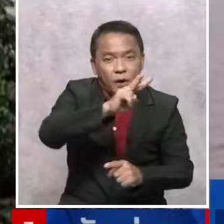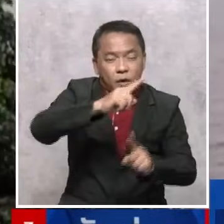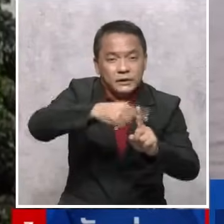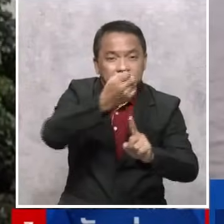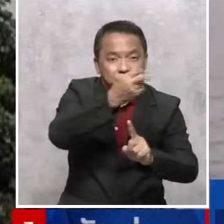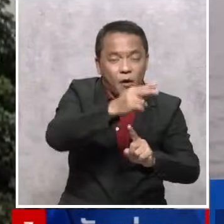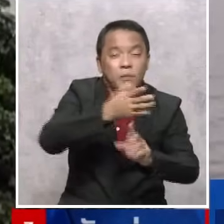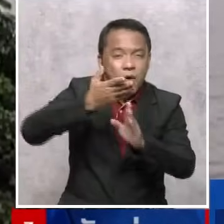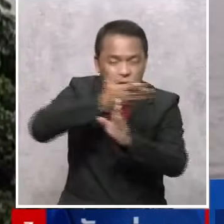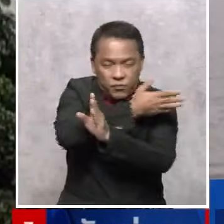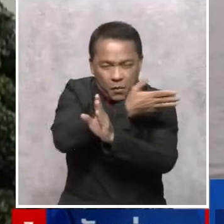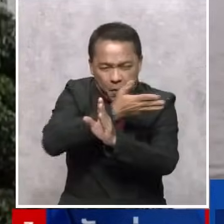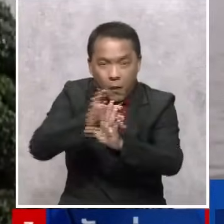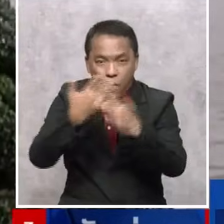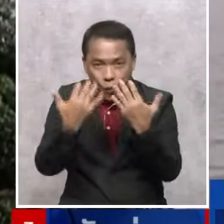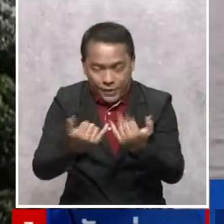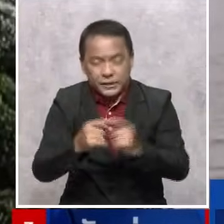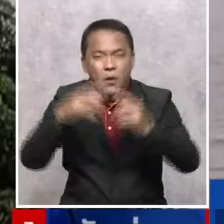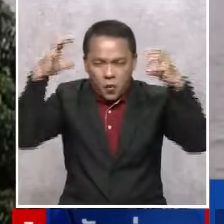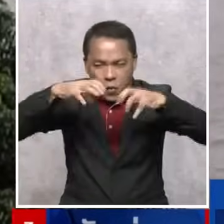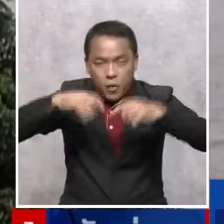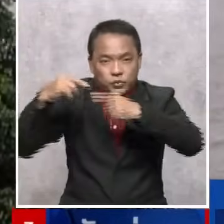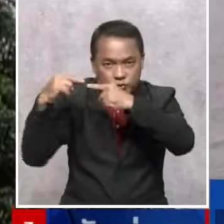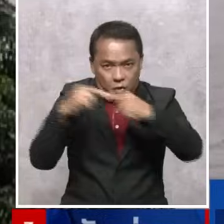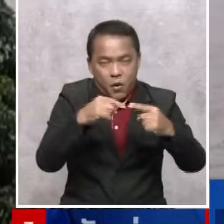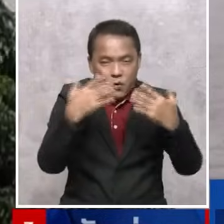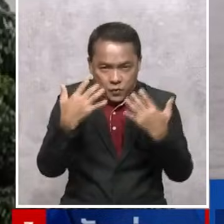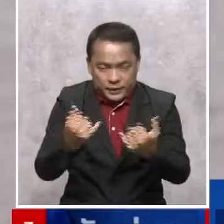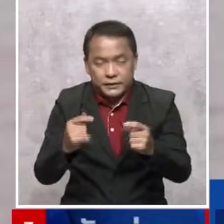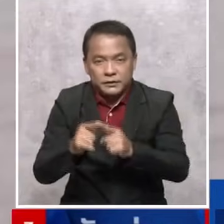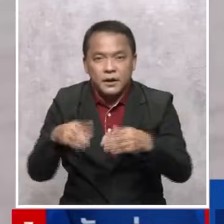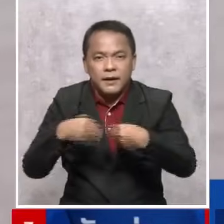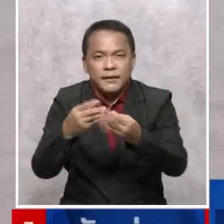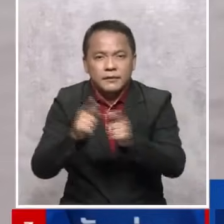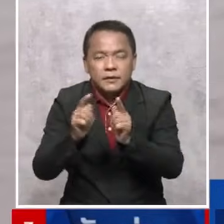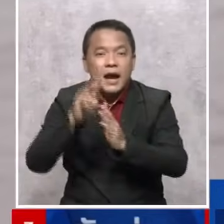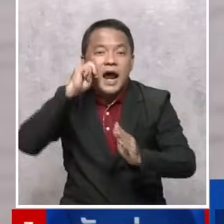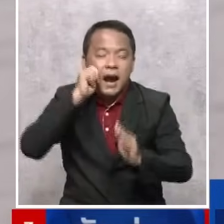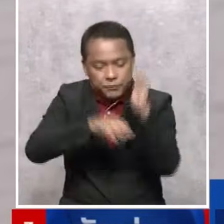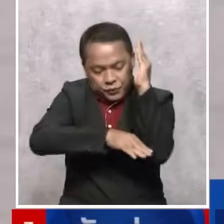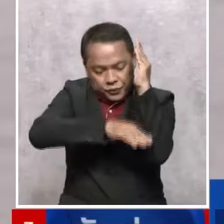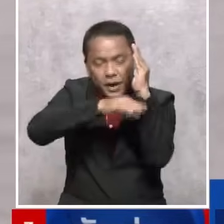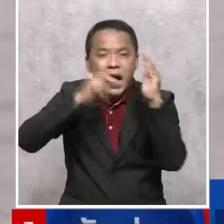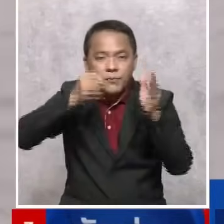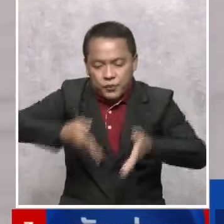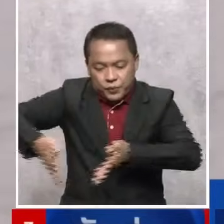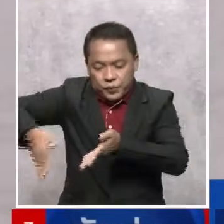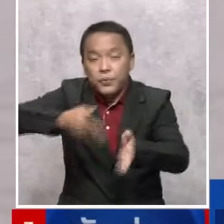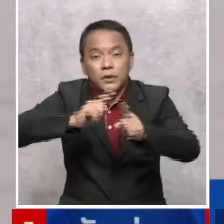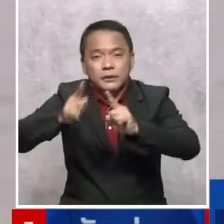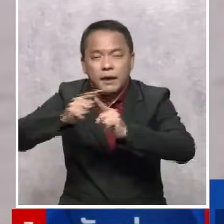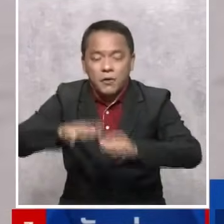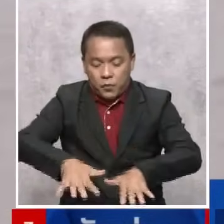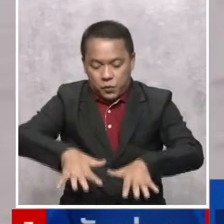ธันวาคมที่ผ่านมาตลอดวันนี้ก็ยังคงตกหนักต่อเนื่องนะคะส่งผลให้ระดับน้ำตามแม่น้ำแล้วก็ลำคลองต่างๆ